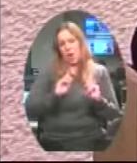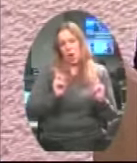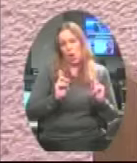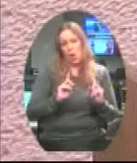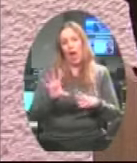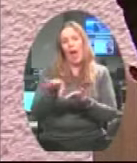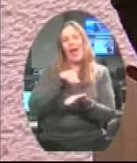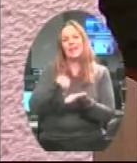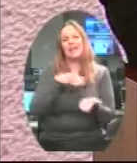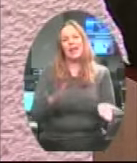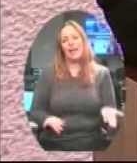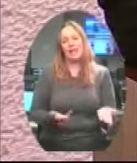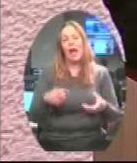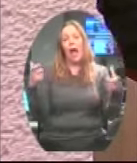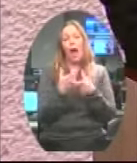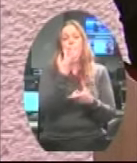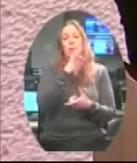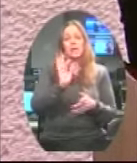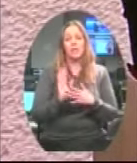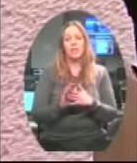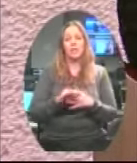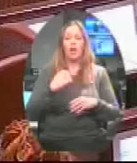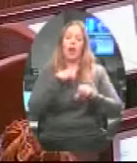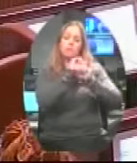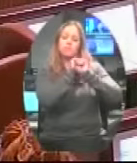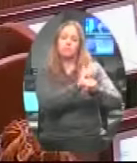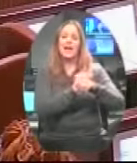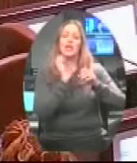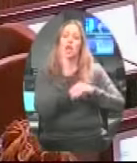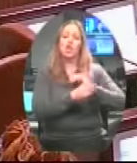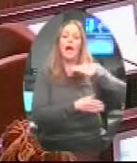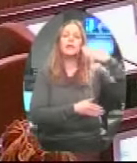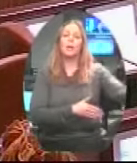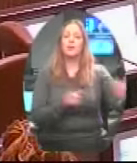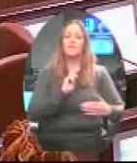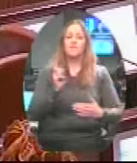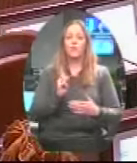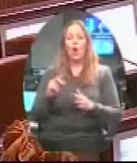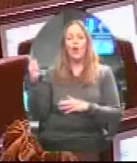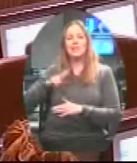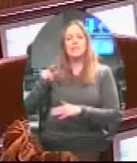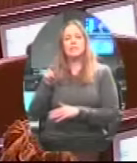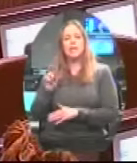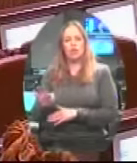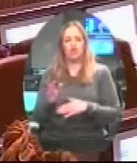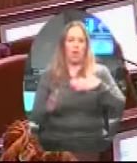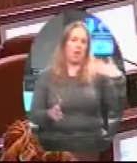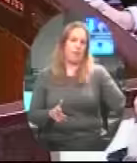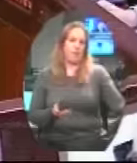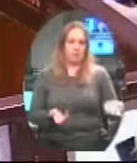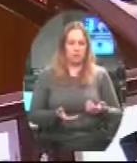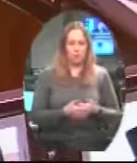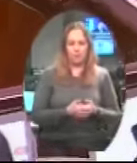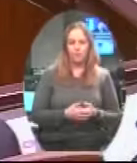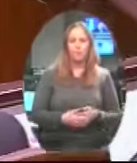העתק. העם יעדיף להצביע ישירות אל הימין ולא אל הצל של הימין. בקואליציה